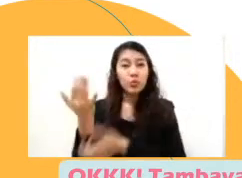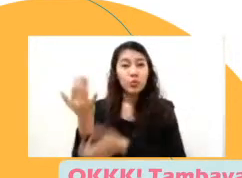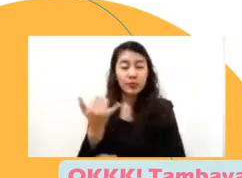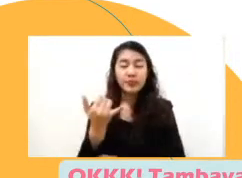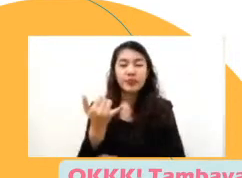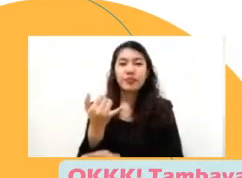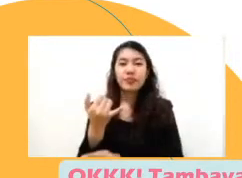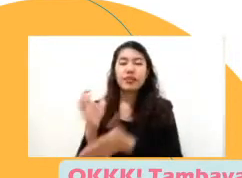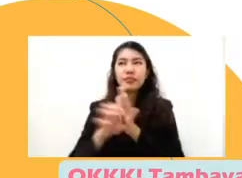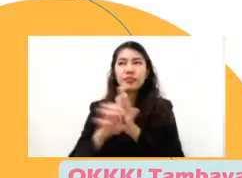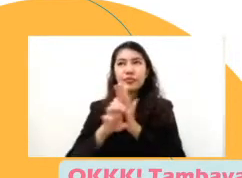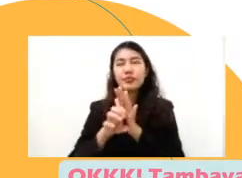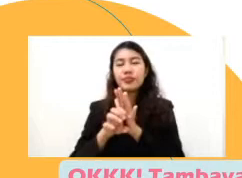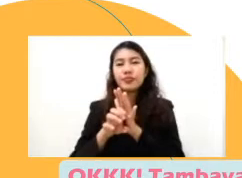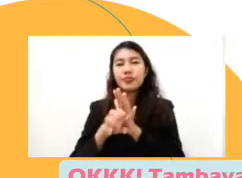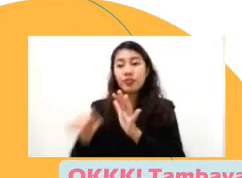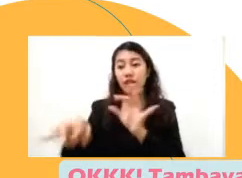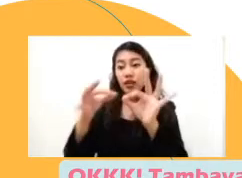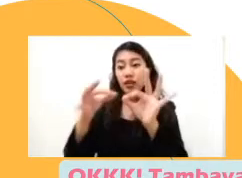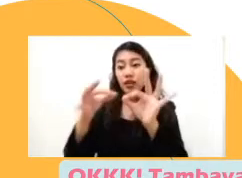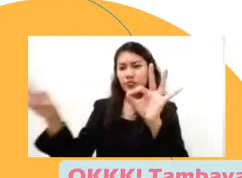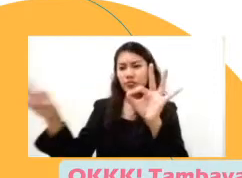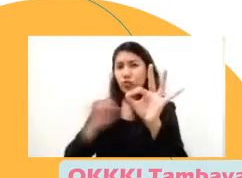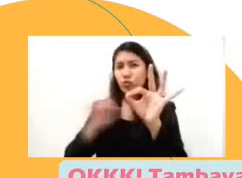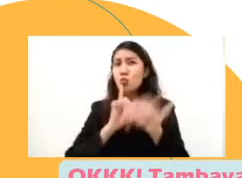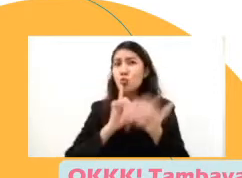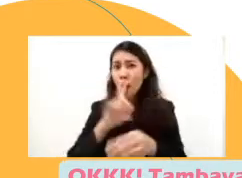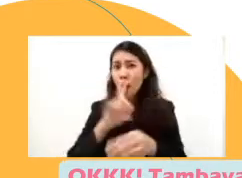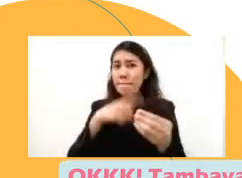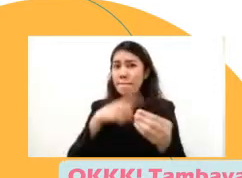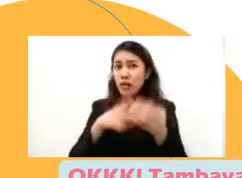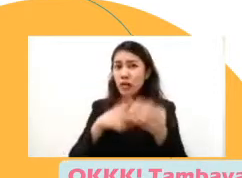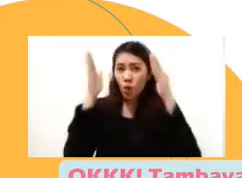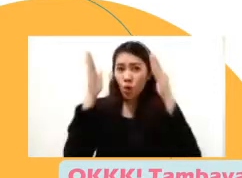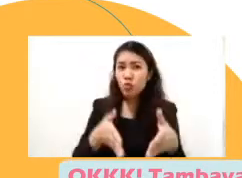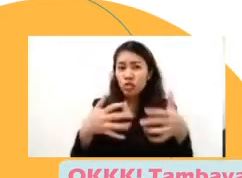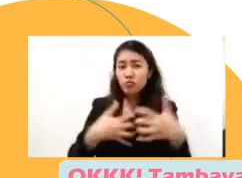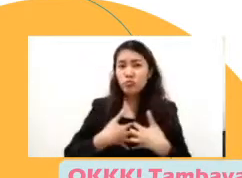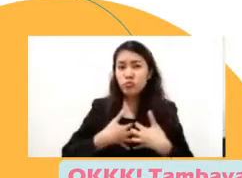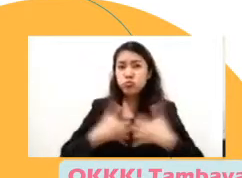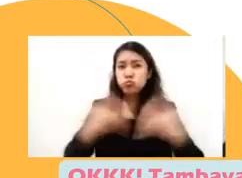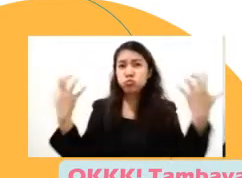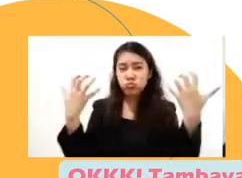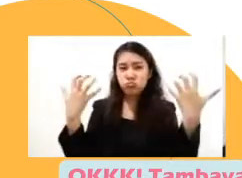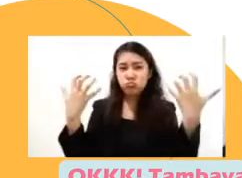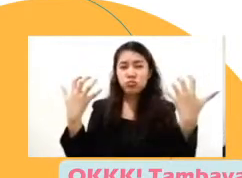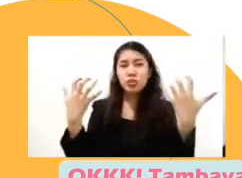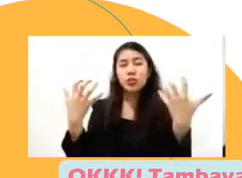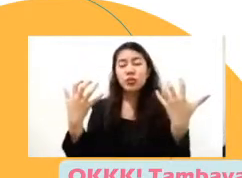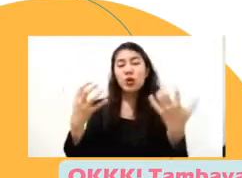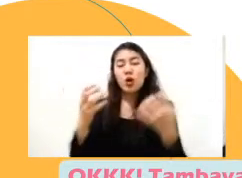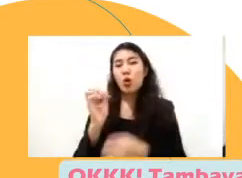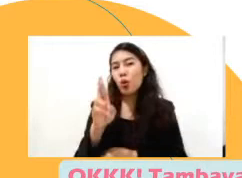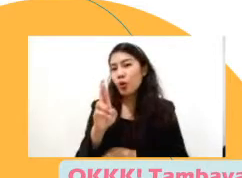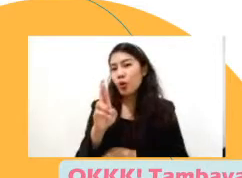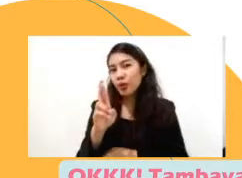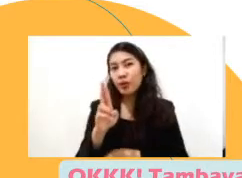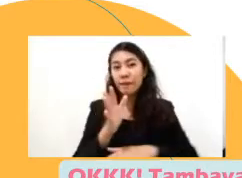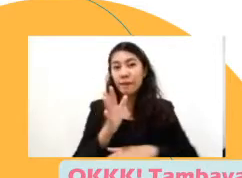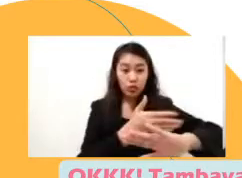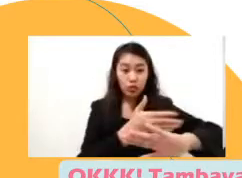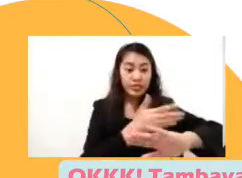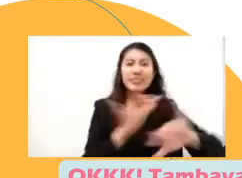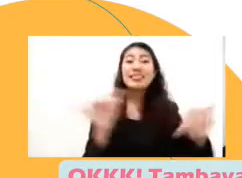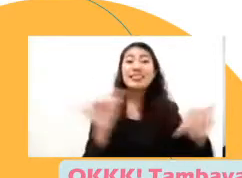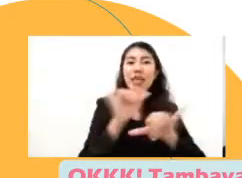enough, pwedeng tungkol ba to sa galit? At pwede rin ang music ay parang nagagalit.